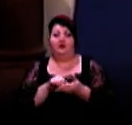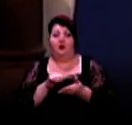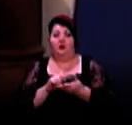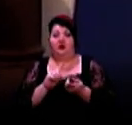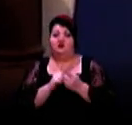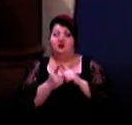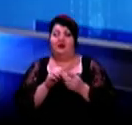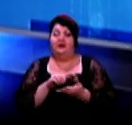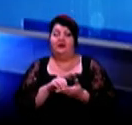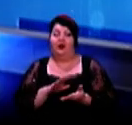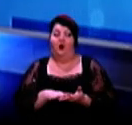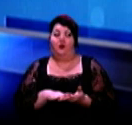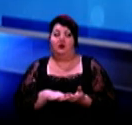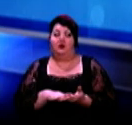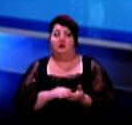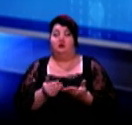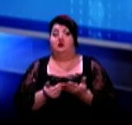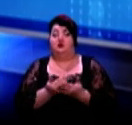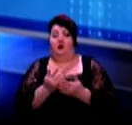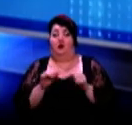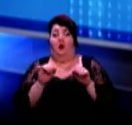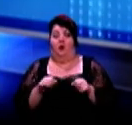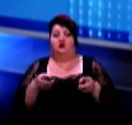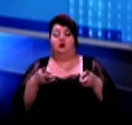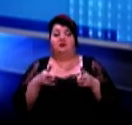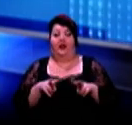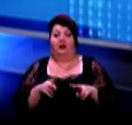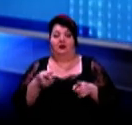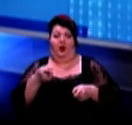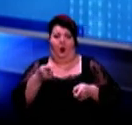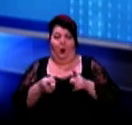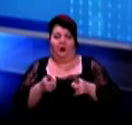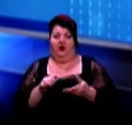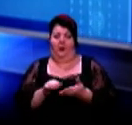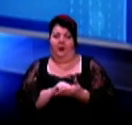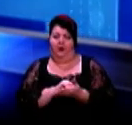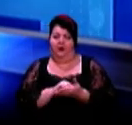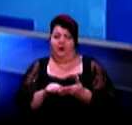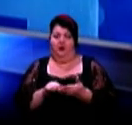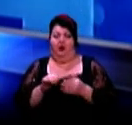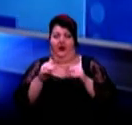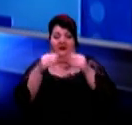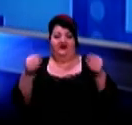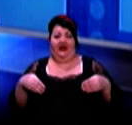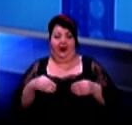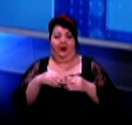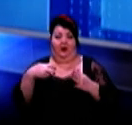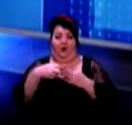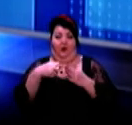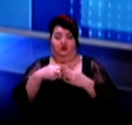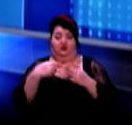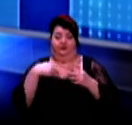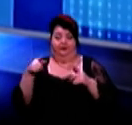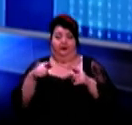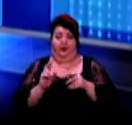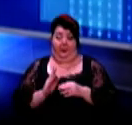стати на облік? Знову ж таки, можна залишити, якщо це оригінали паперові заяв, можна залишити в скриньки, яка